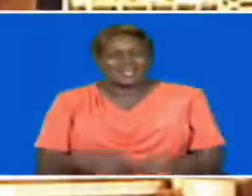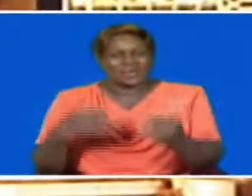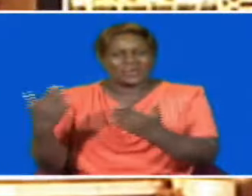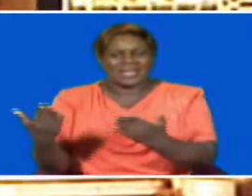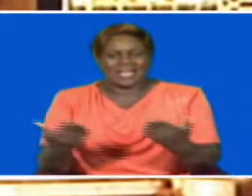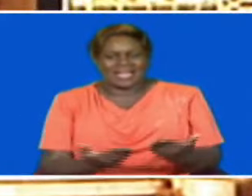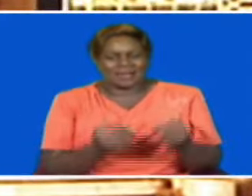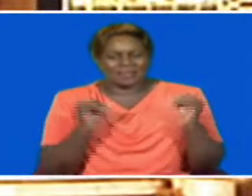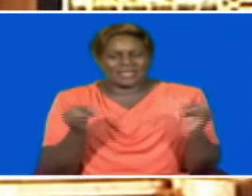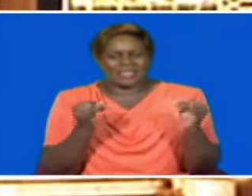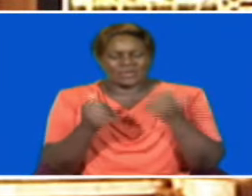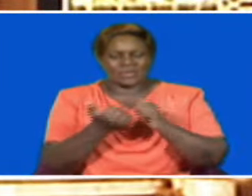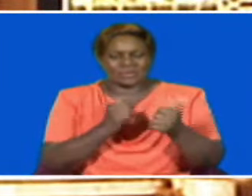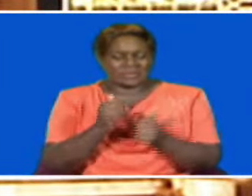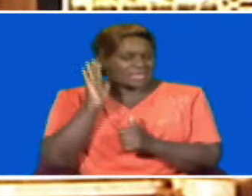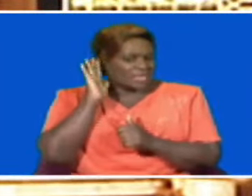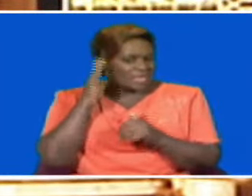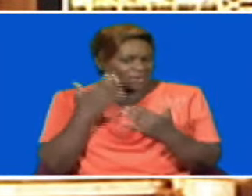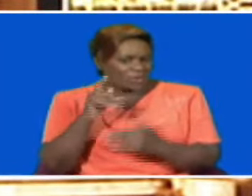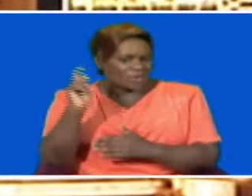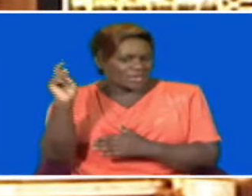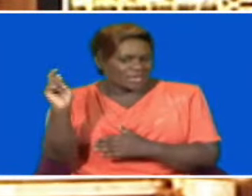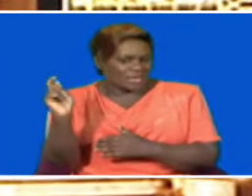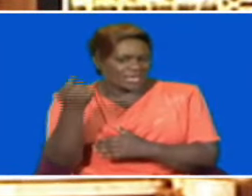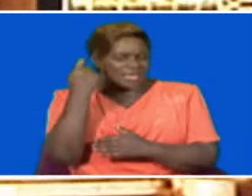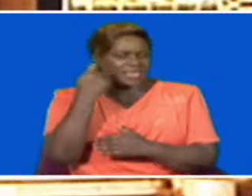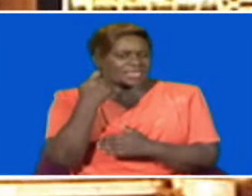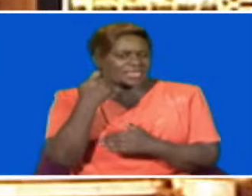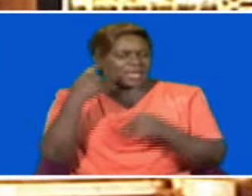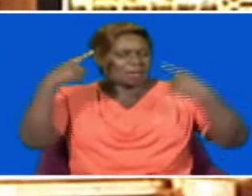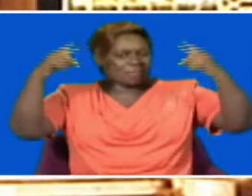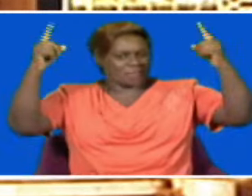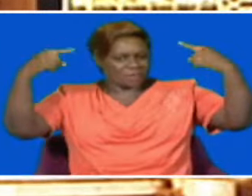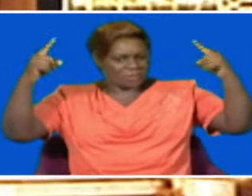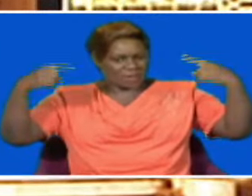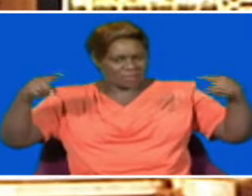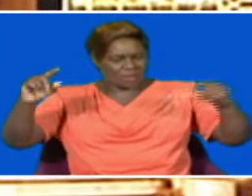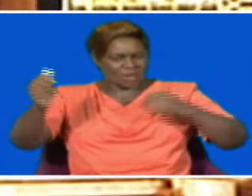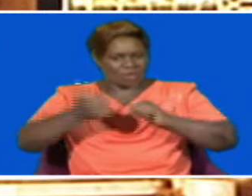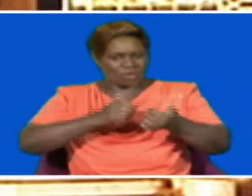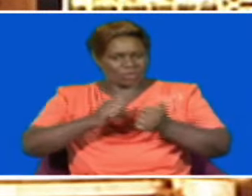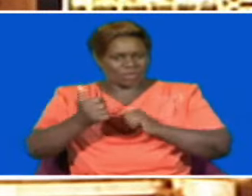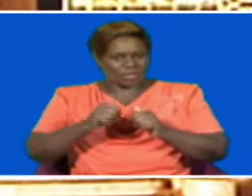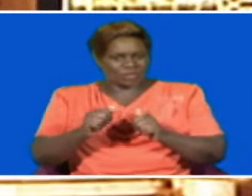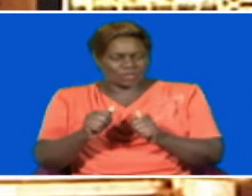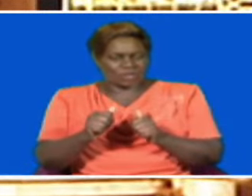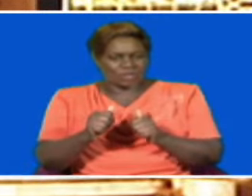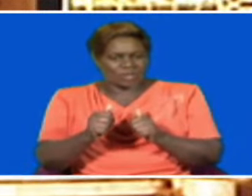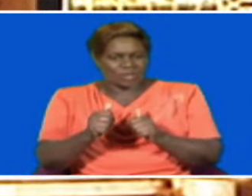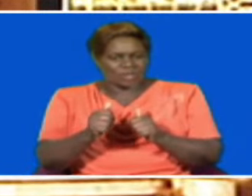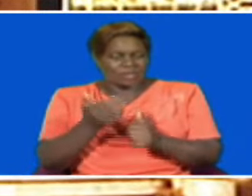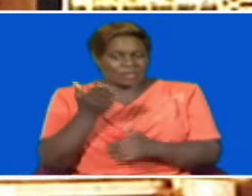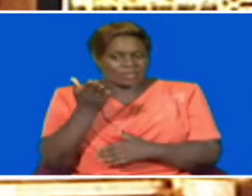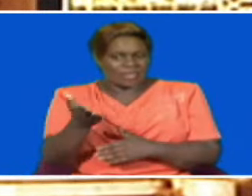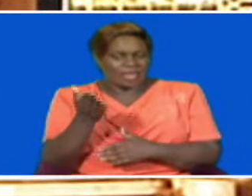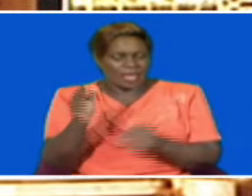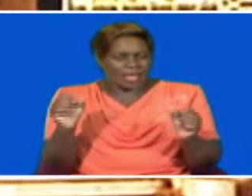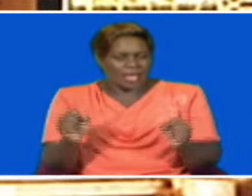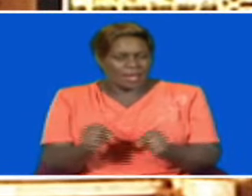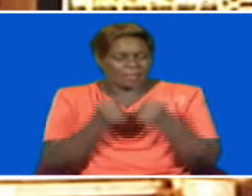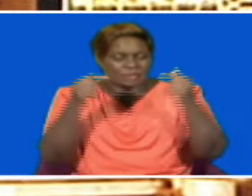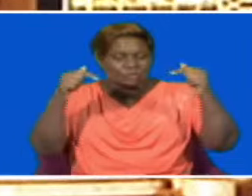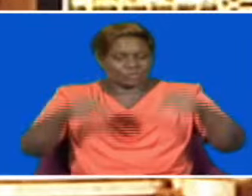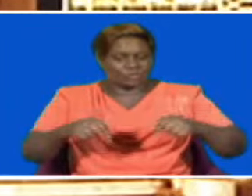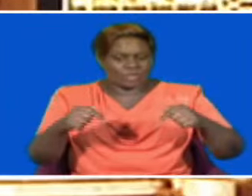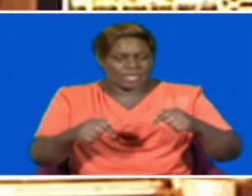Karibu kwenye taarifa za michezo. Tunarifiwa kwamba Wakenya walitawala katika mashindano ya Stockholm Marathon kule ambayo yaliandaliwa hii